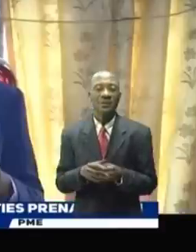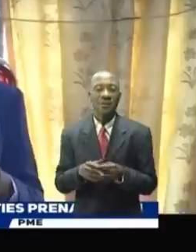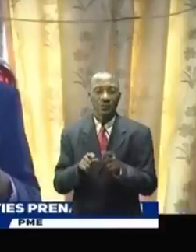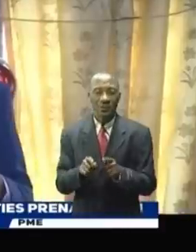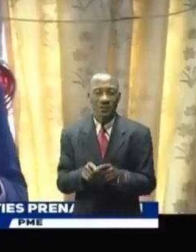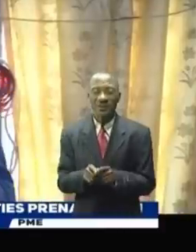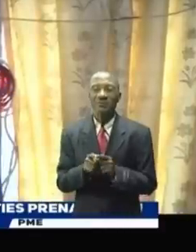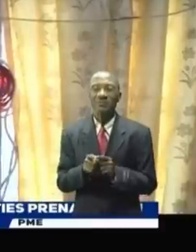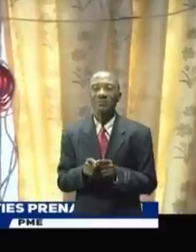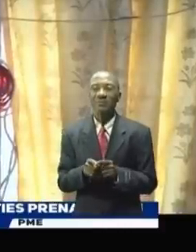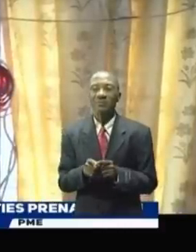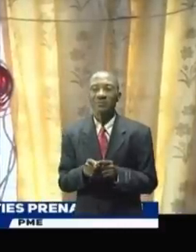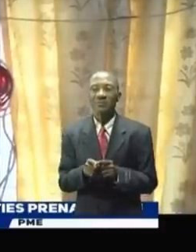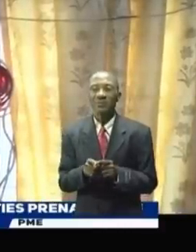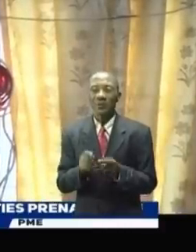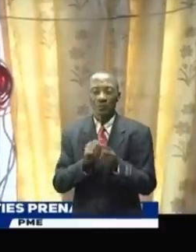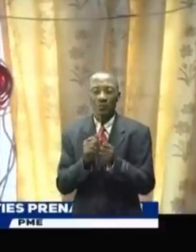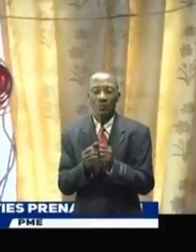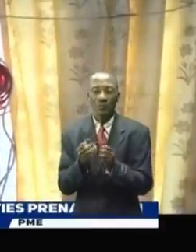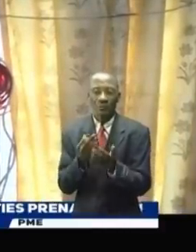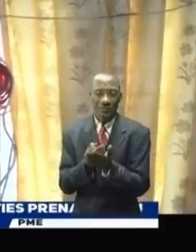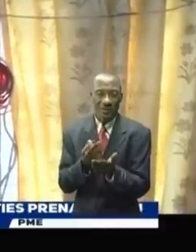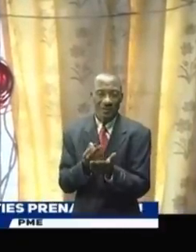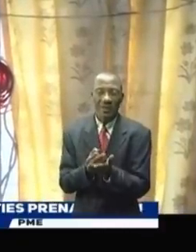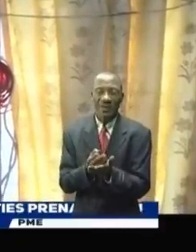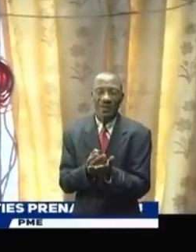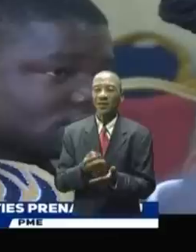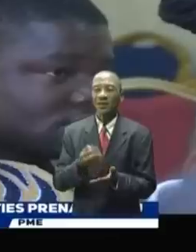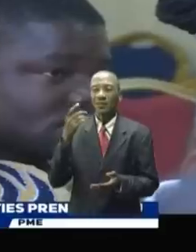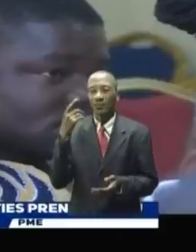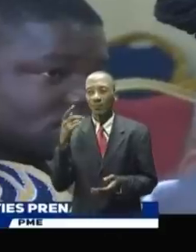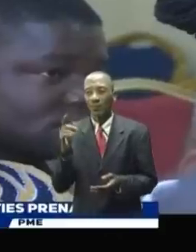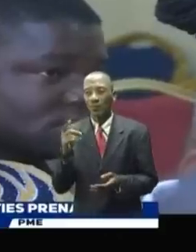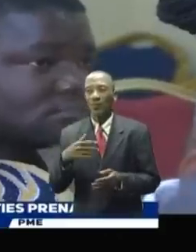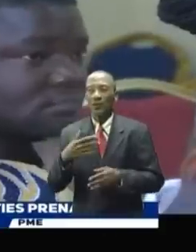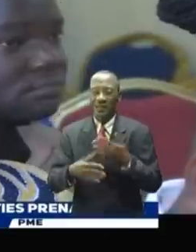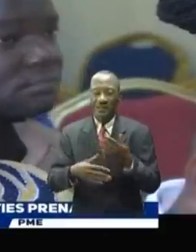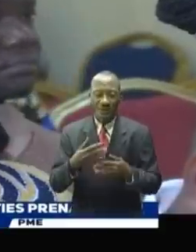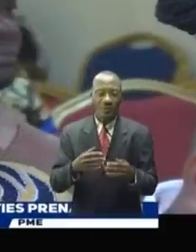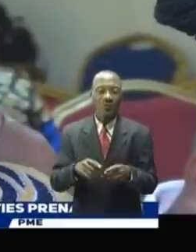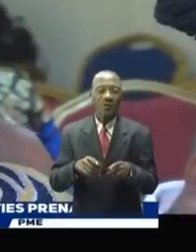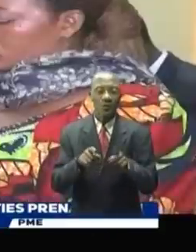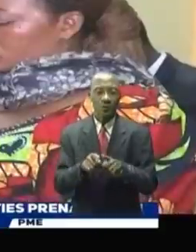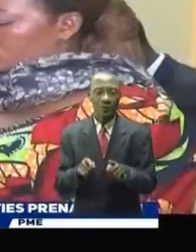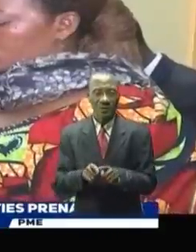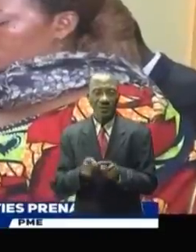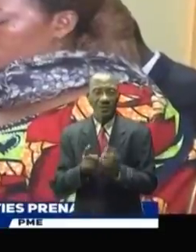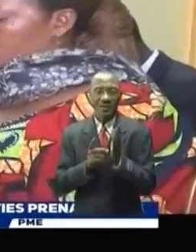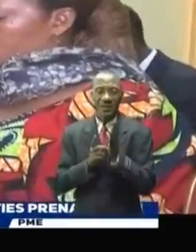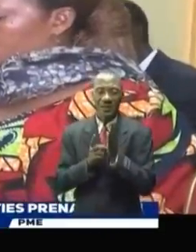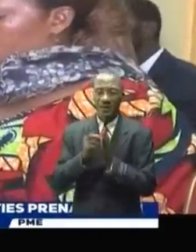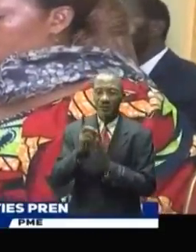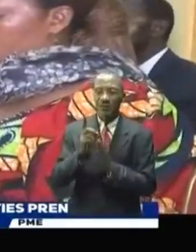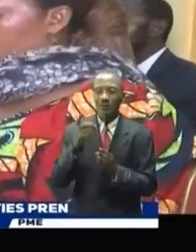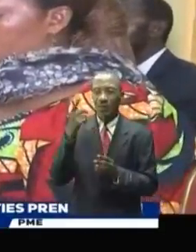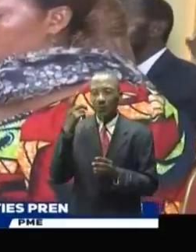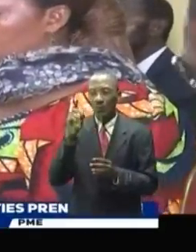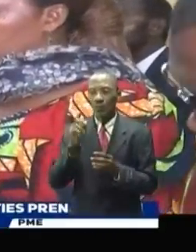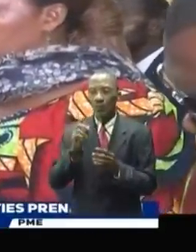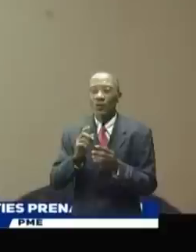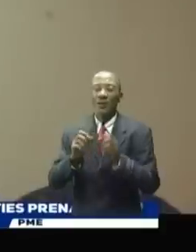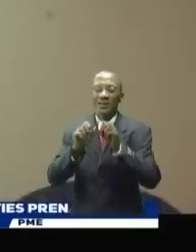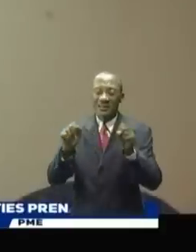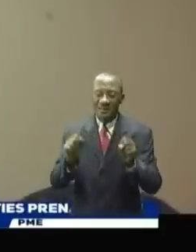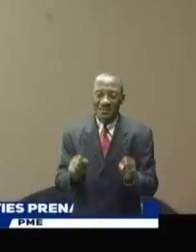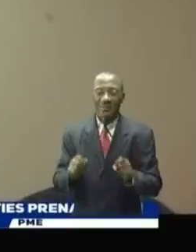entreprises, l'inclusion financière et l'accès durable au financement pour les femmes, ainsi que le développement de l'écosystème entrepreneurial. L'occasion a